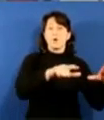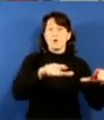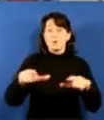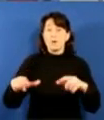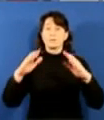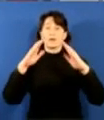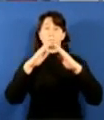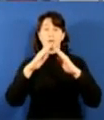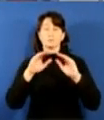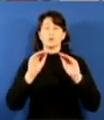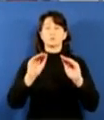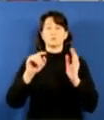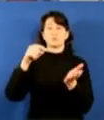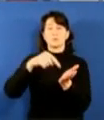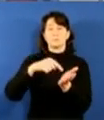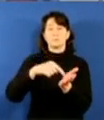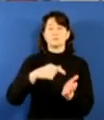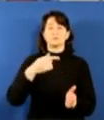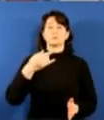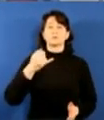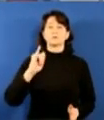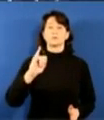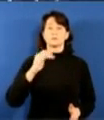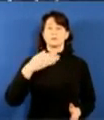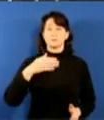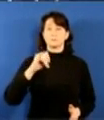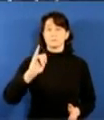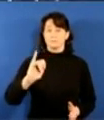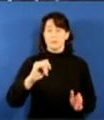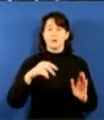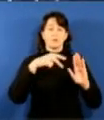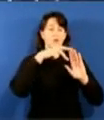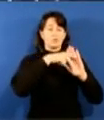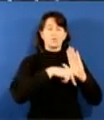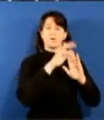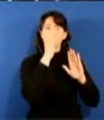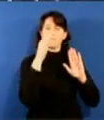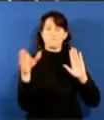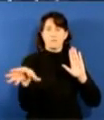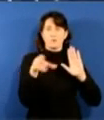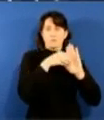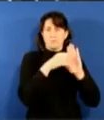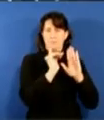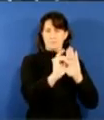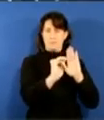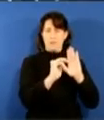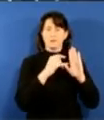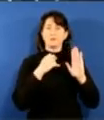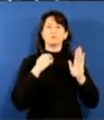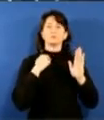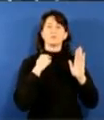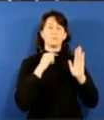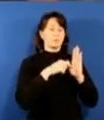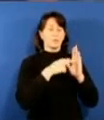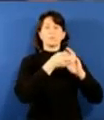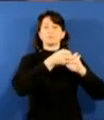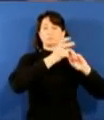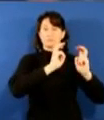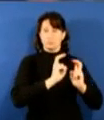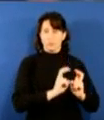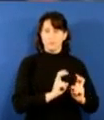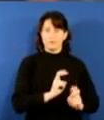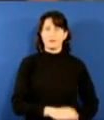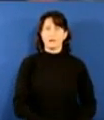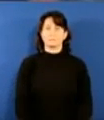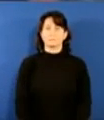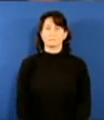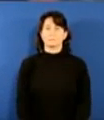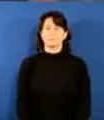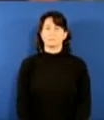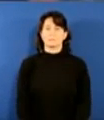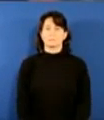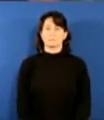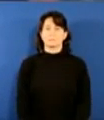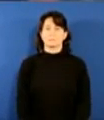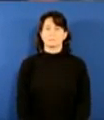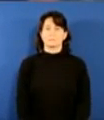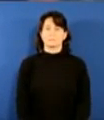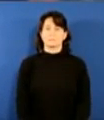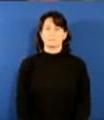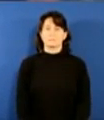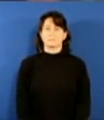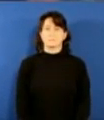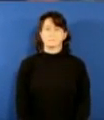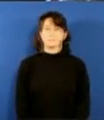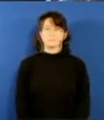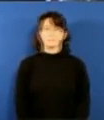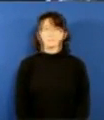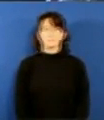onartu duela. Halaber, Kulturako Foru Sailak lankidetza hitzarmenak sinatu ditu Bilboko Itsasadarra Itsas Museo,